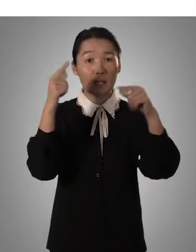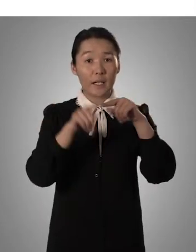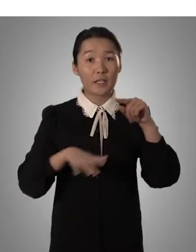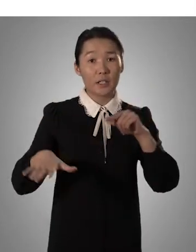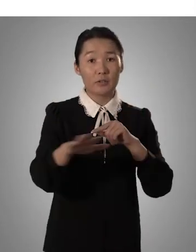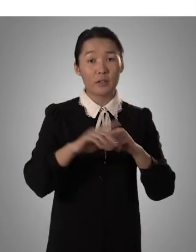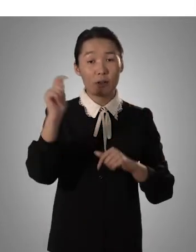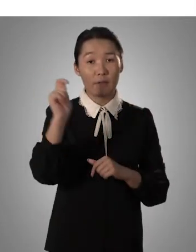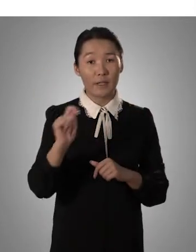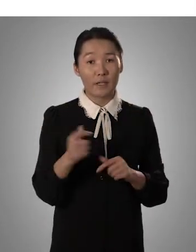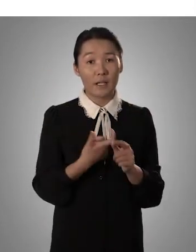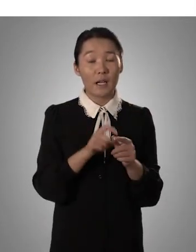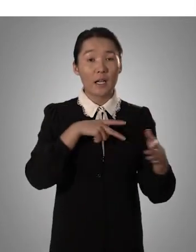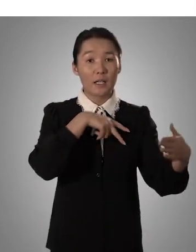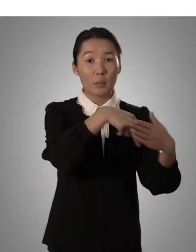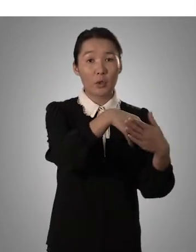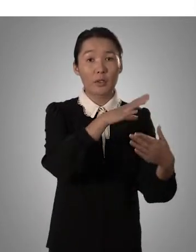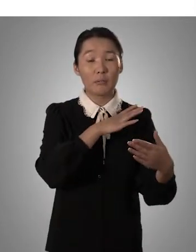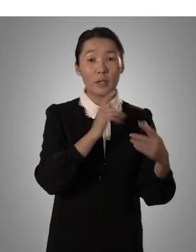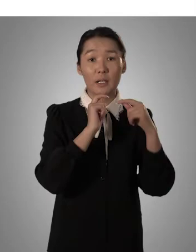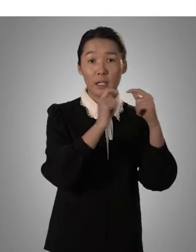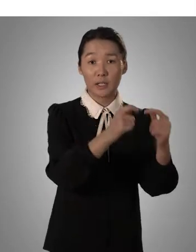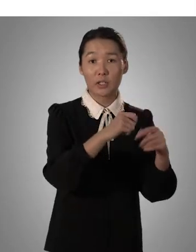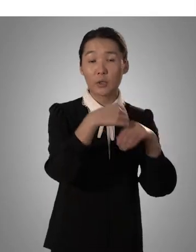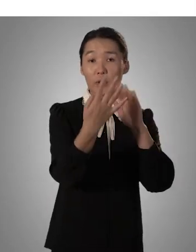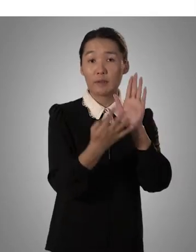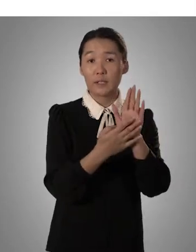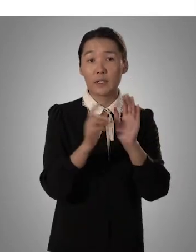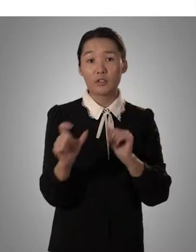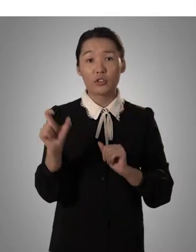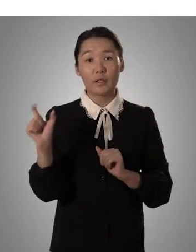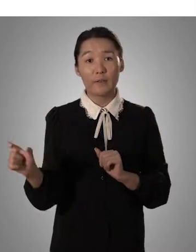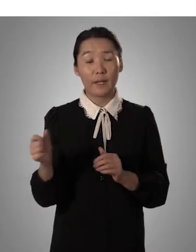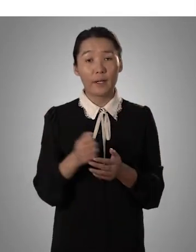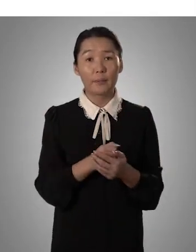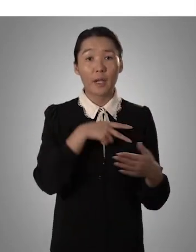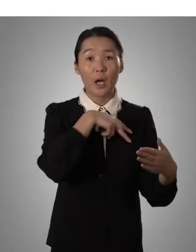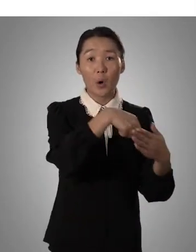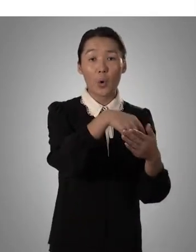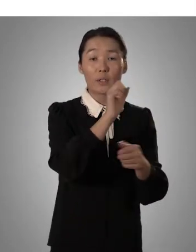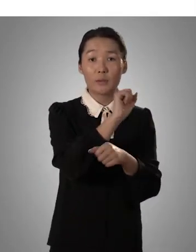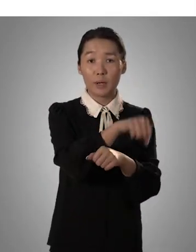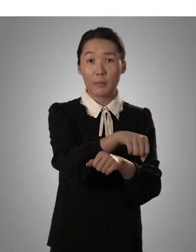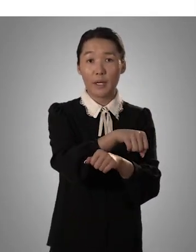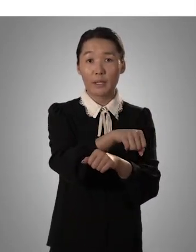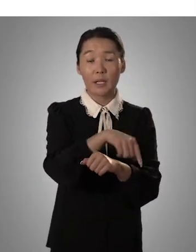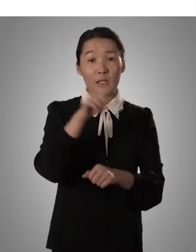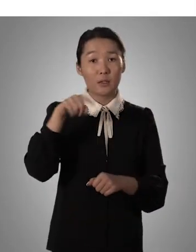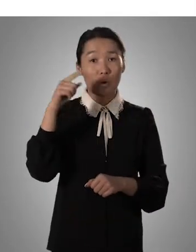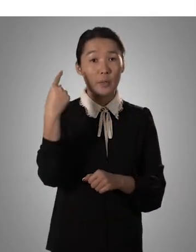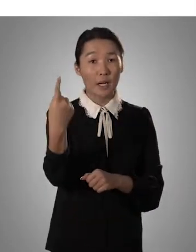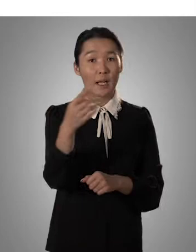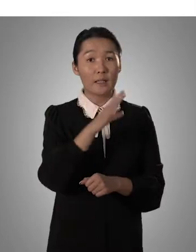этим орденом было награждено 19 человек орден победа за номером один